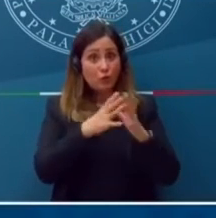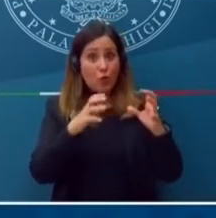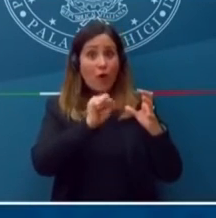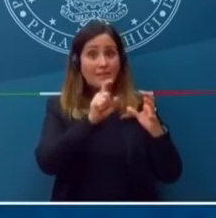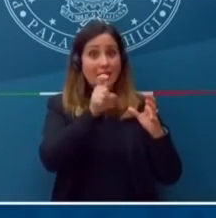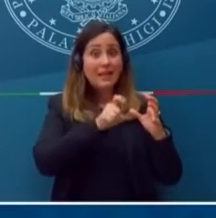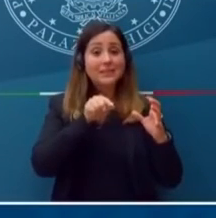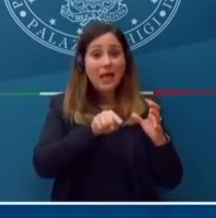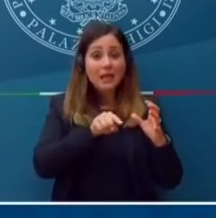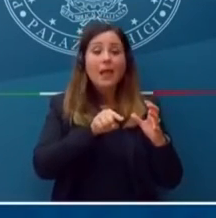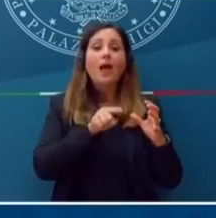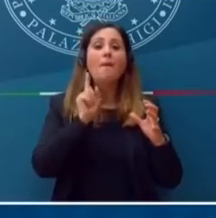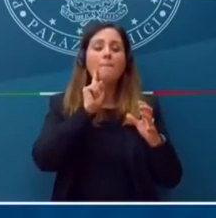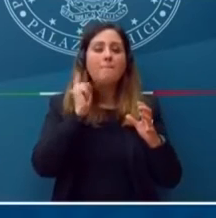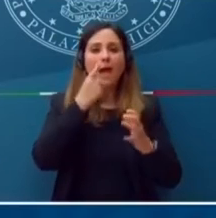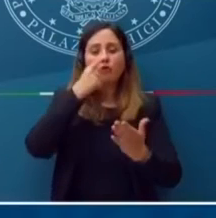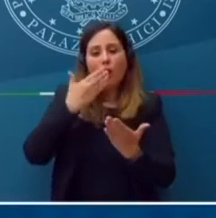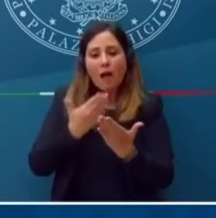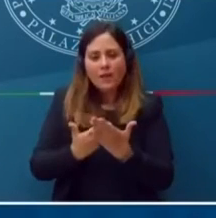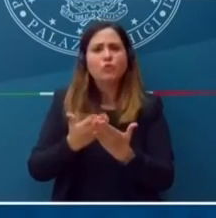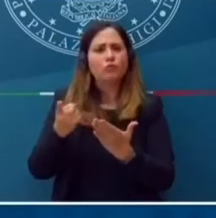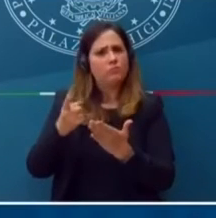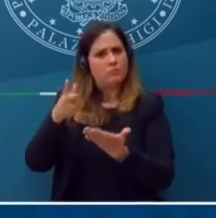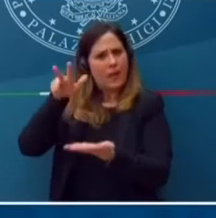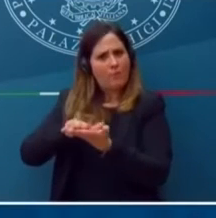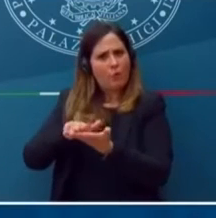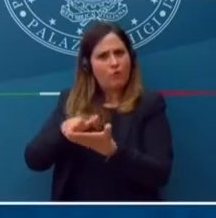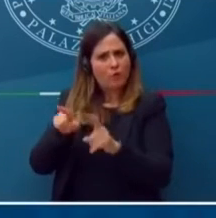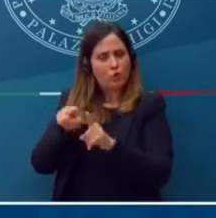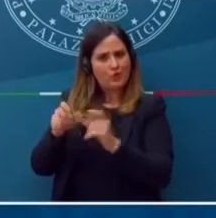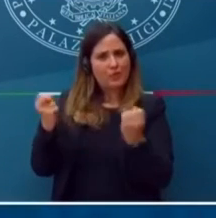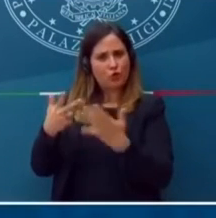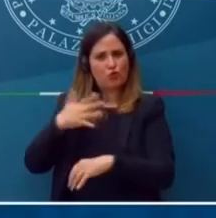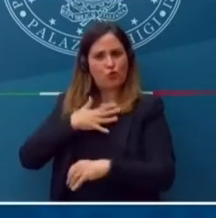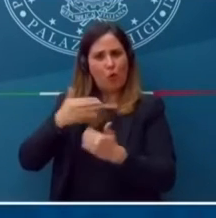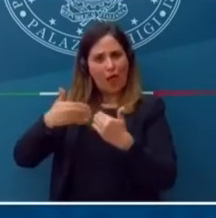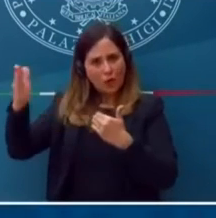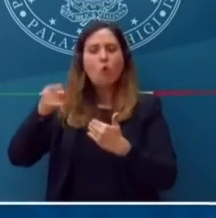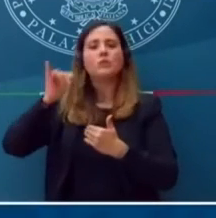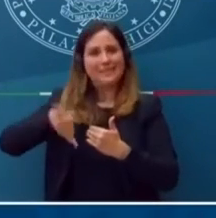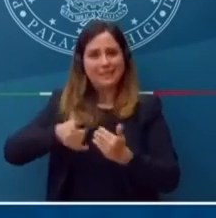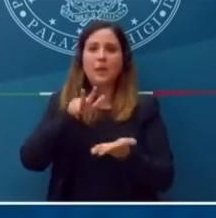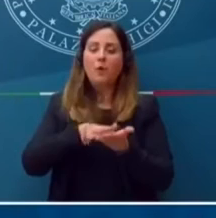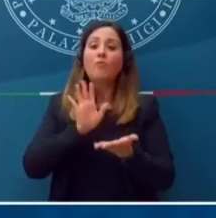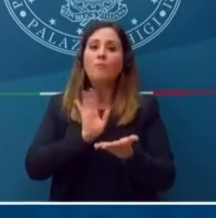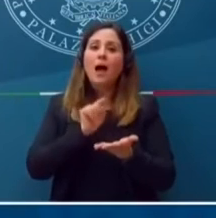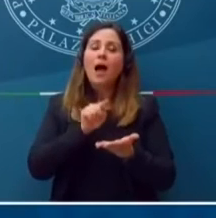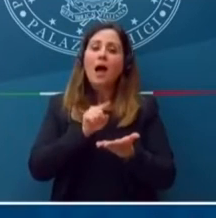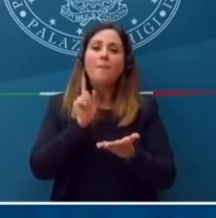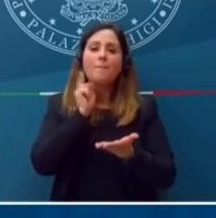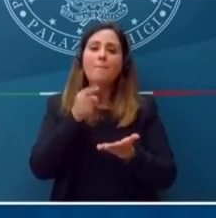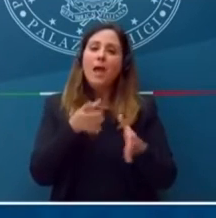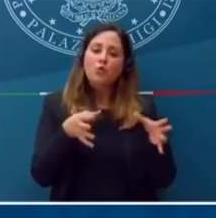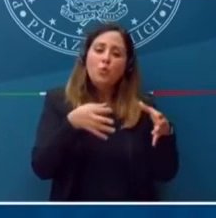approvato oltre i 18 anni di età, risponde al duplice obiettivo di coprire le popolazioni